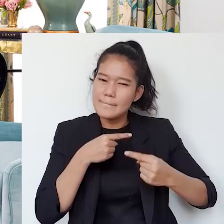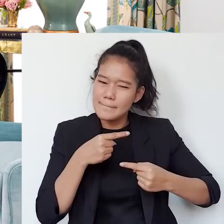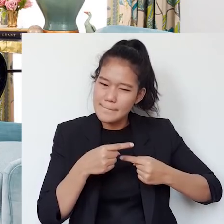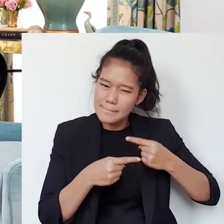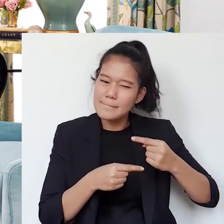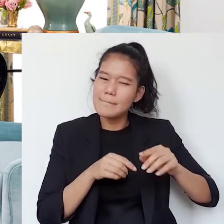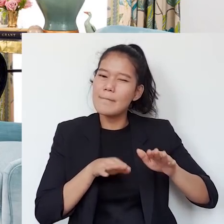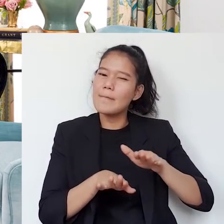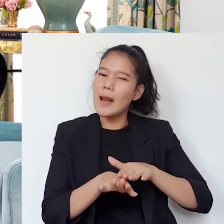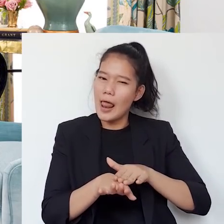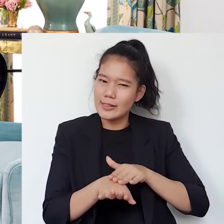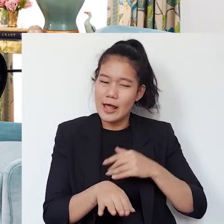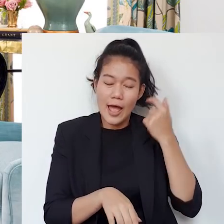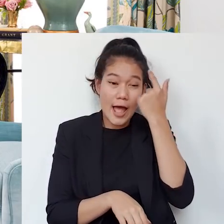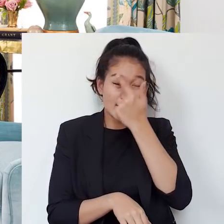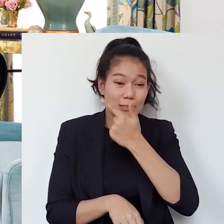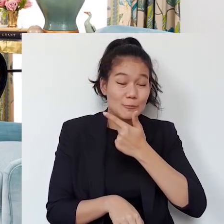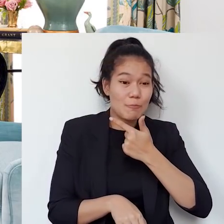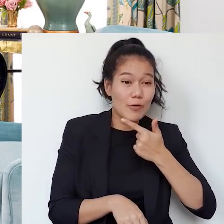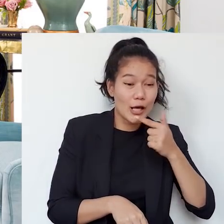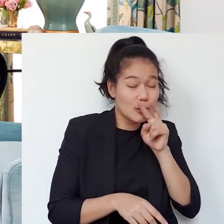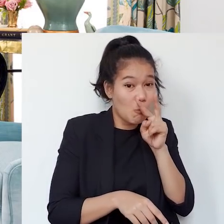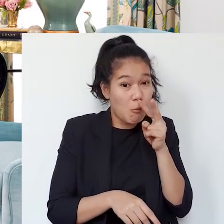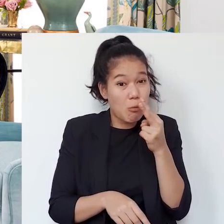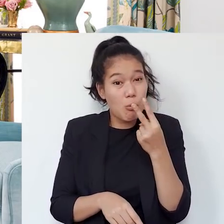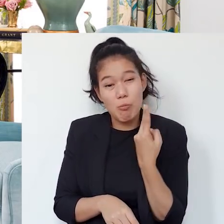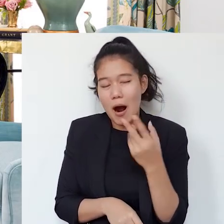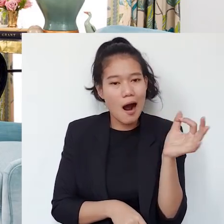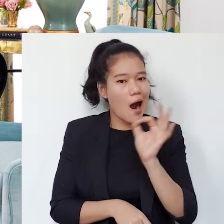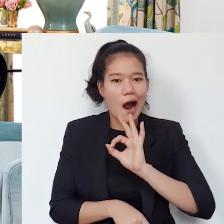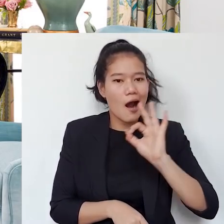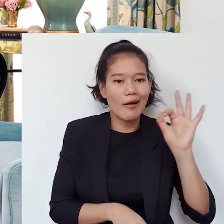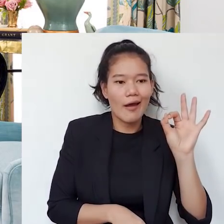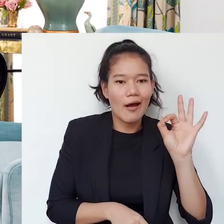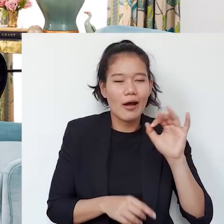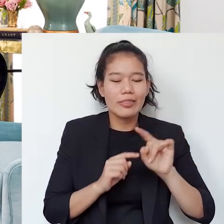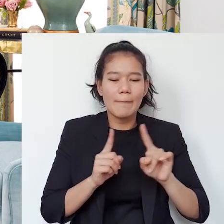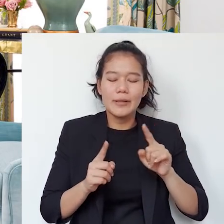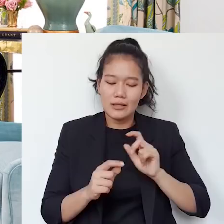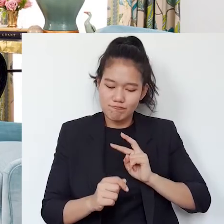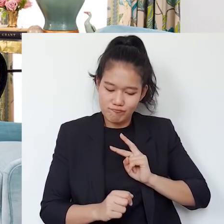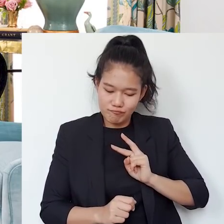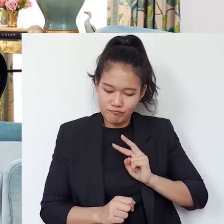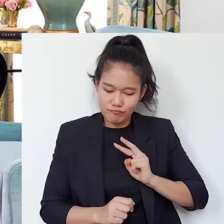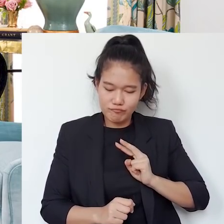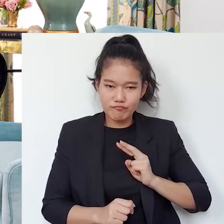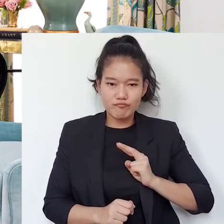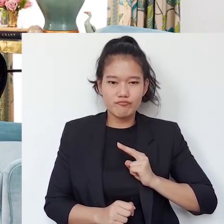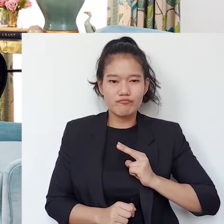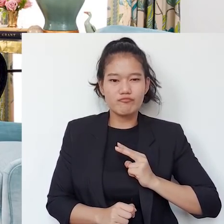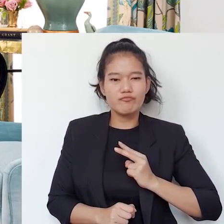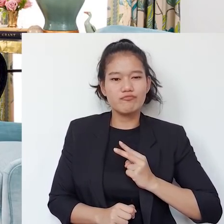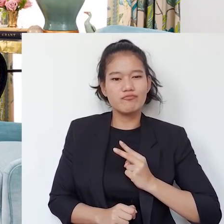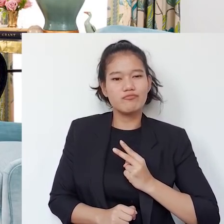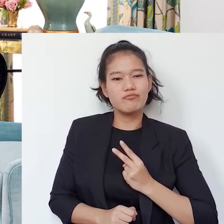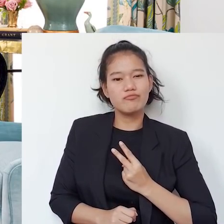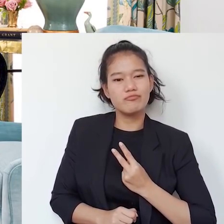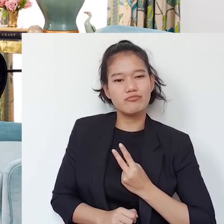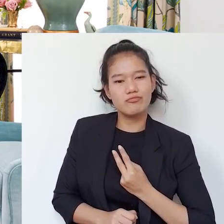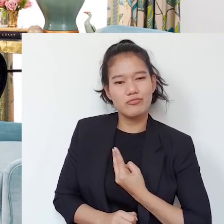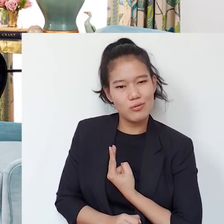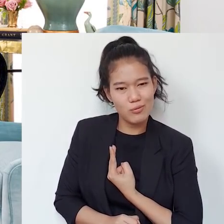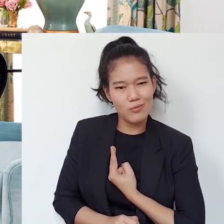tanpa mewujudkan ekspresi yang kelihatan begitu berubah drastis, tetapi perlahan demi perlahan ia menjadi ayah